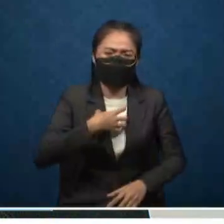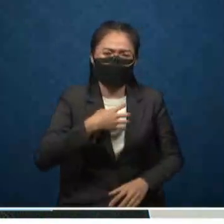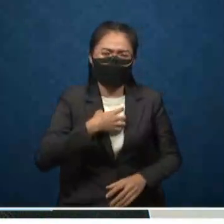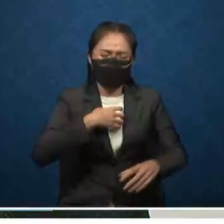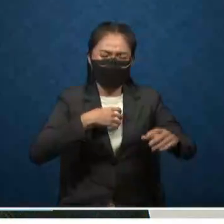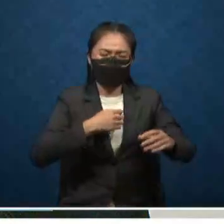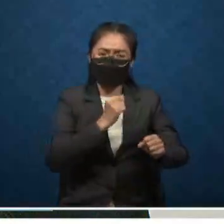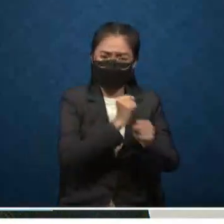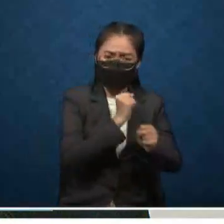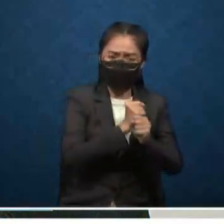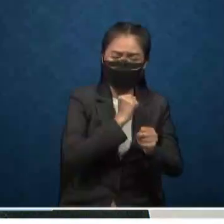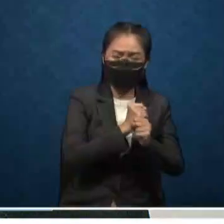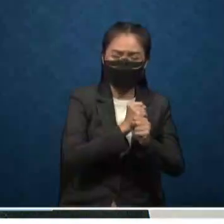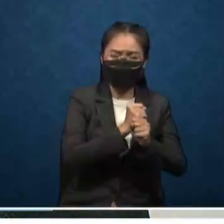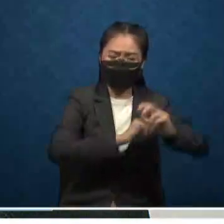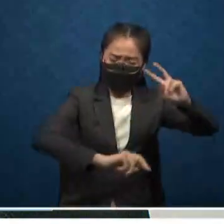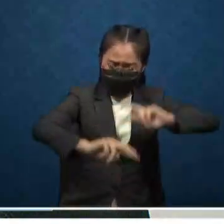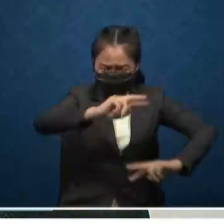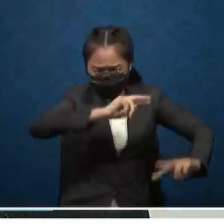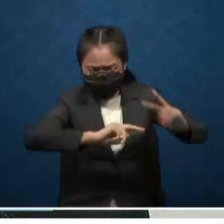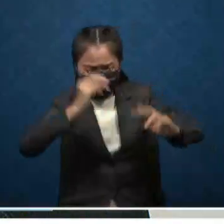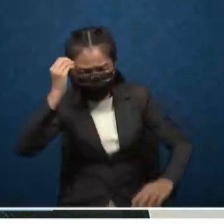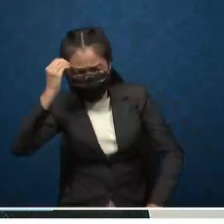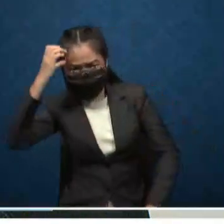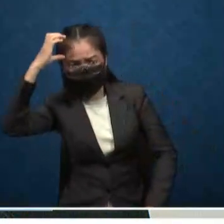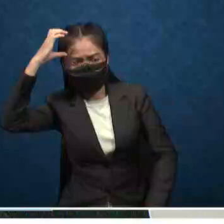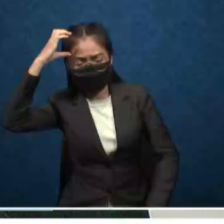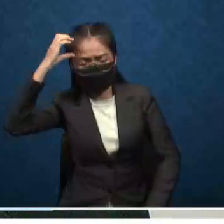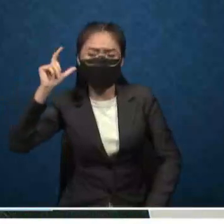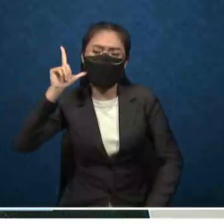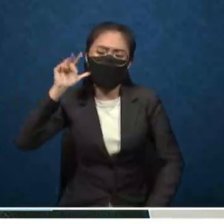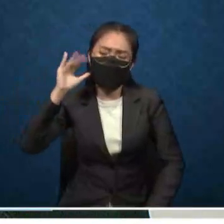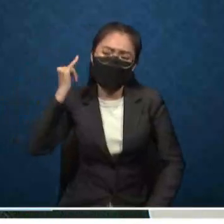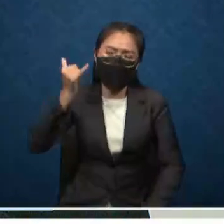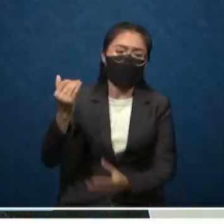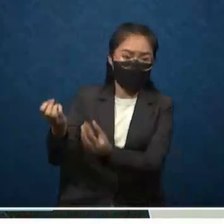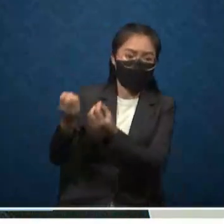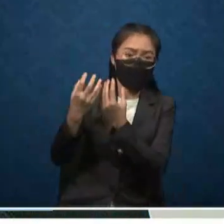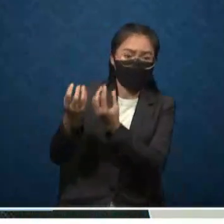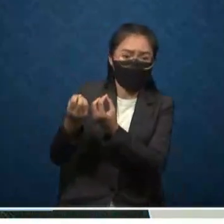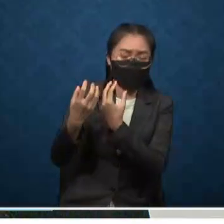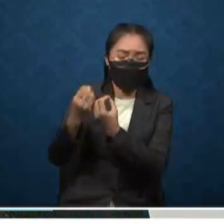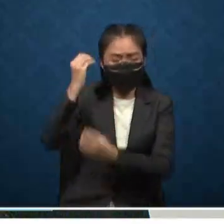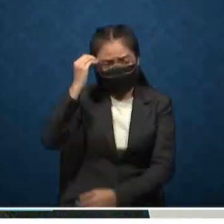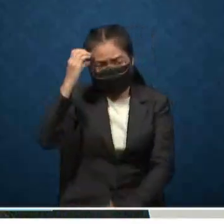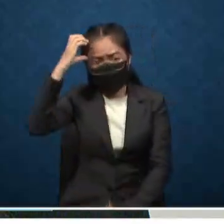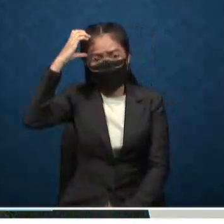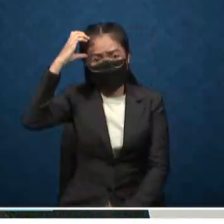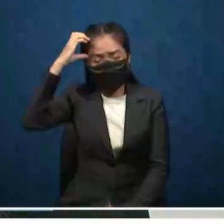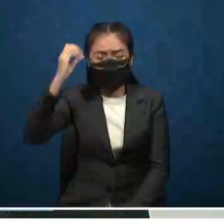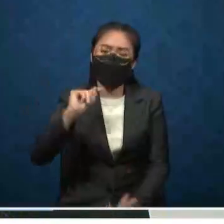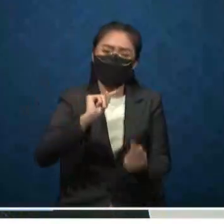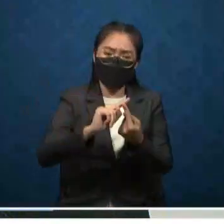สภาพแวนลอม มรดกทางวัฒนธรรมภบรยาของเขาแลวมับงเอิญเป็สุรา